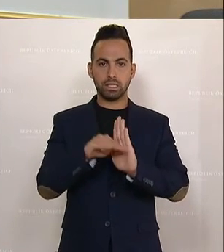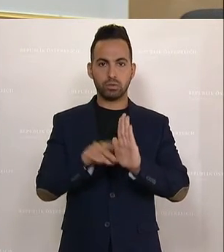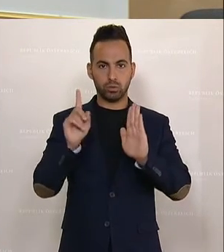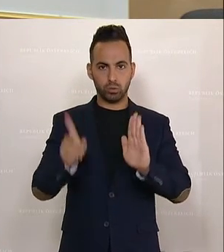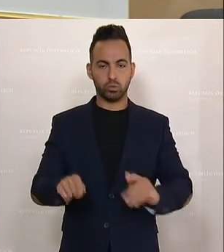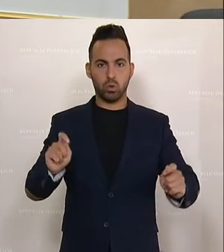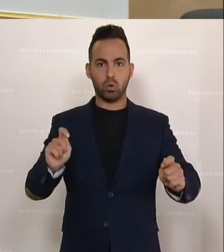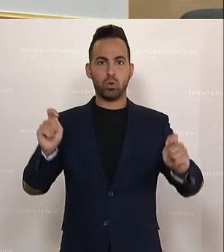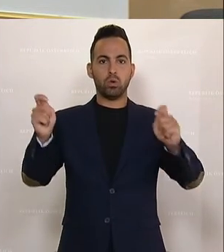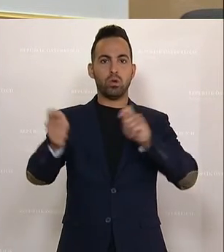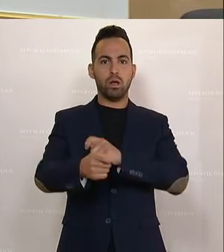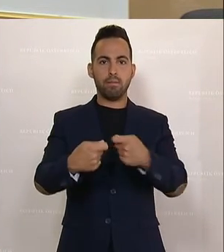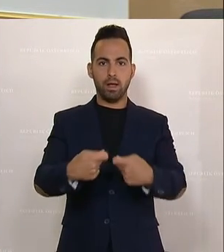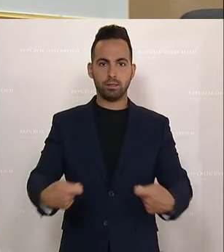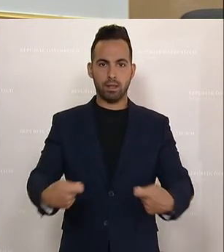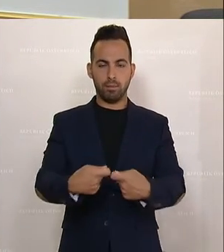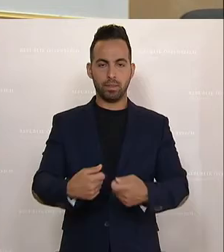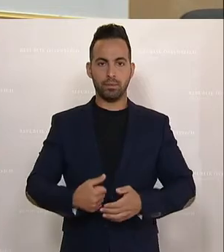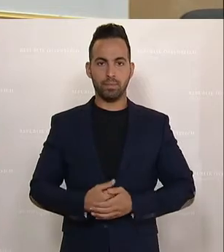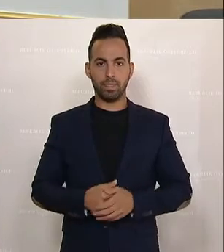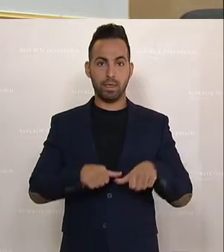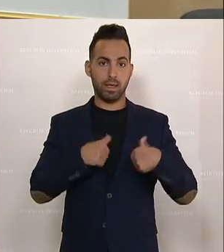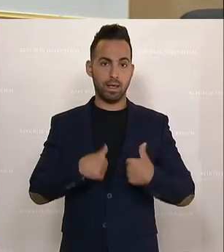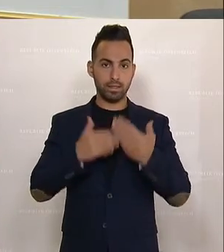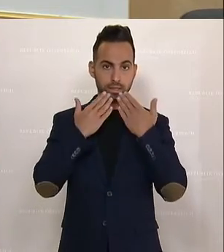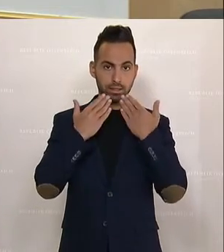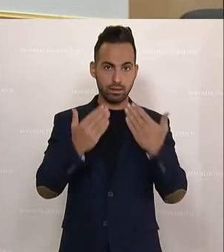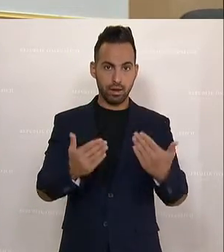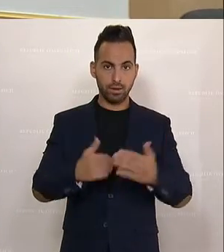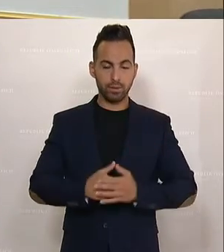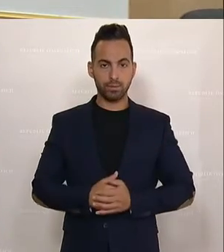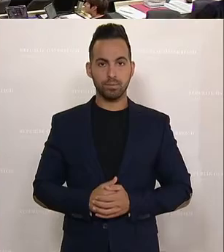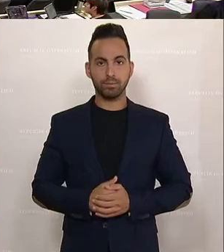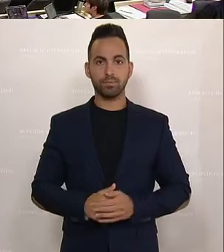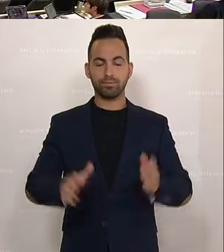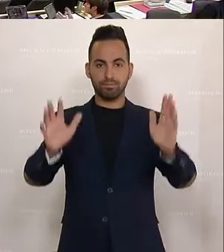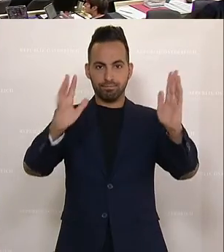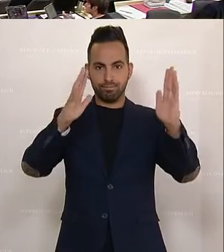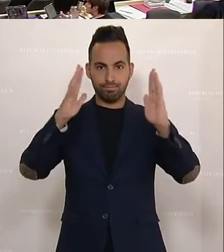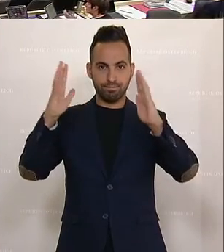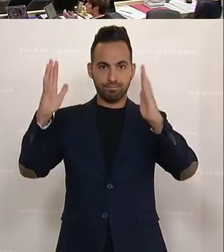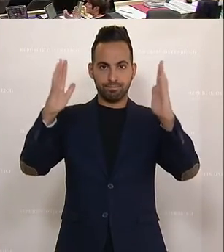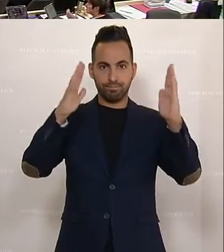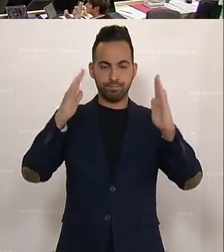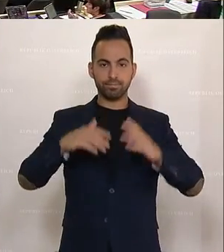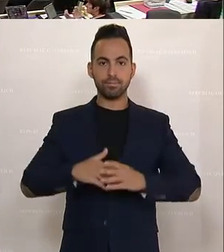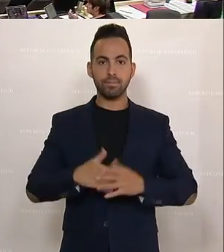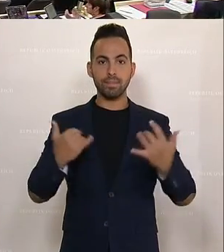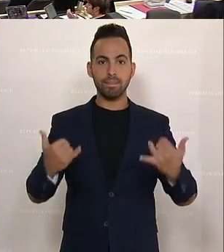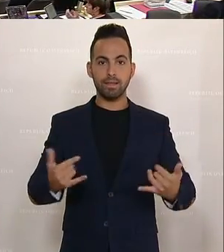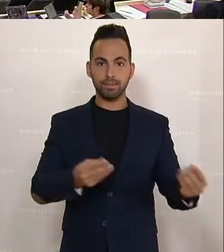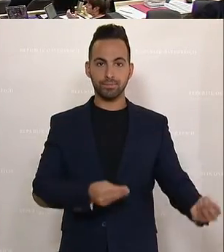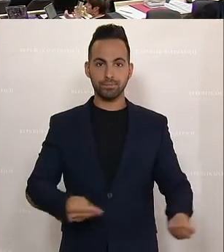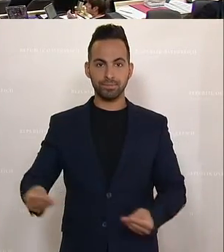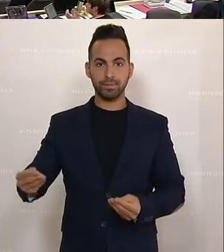gesetzlichen Maßnahmen hier zu treffen. Herzlichen Dank. Bernhard Achitz ist innerhalb der Volksanwaltschaft für Gesundheit